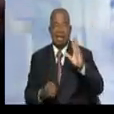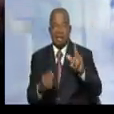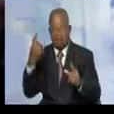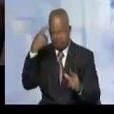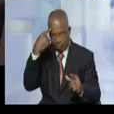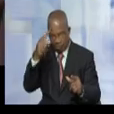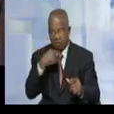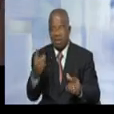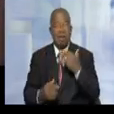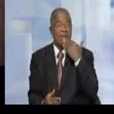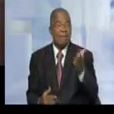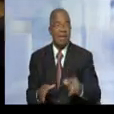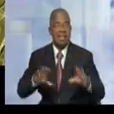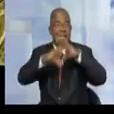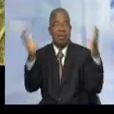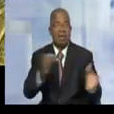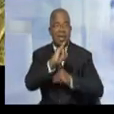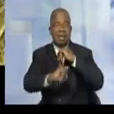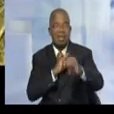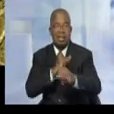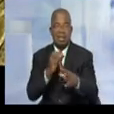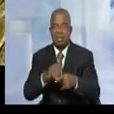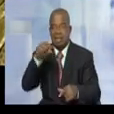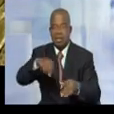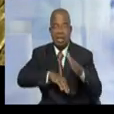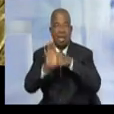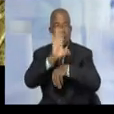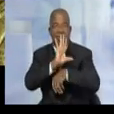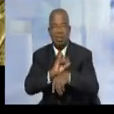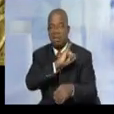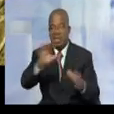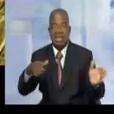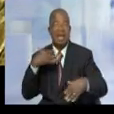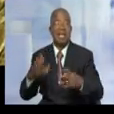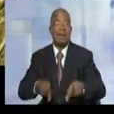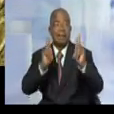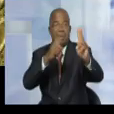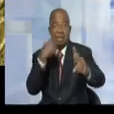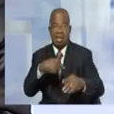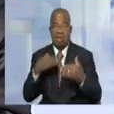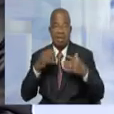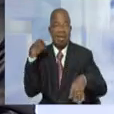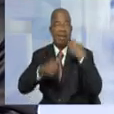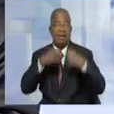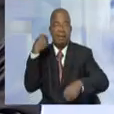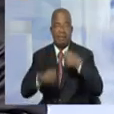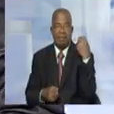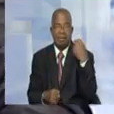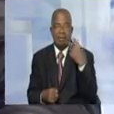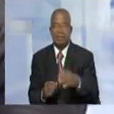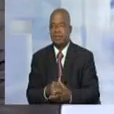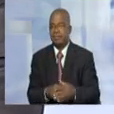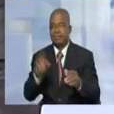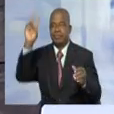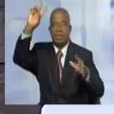communauté nationale et internationale de l'existence des victimes en Côte d'Ivoire et leurs souffrances quotidiennes. Deuxième